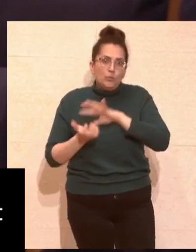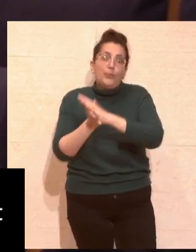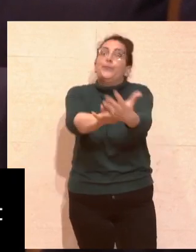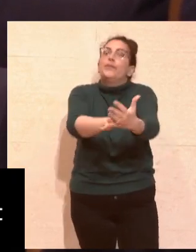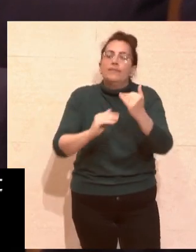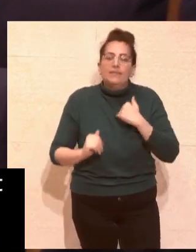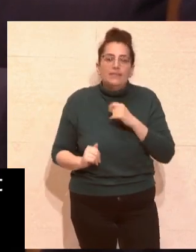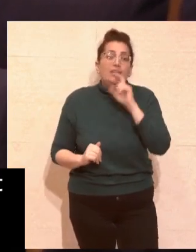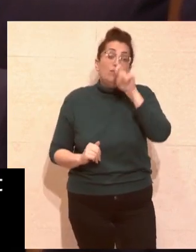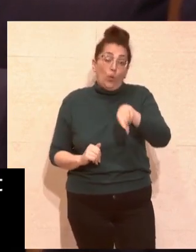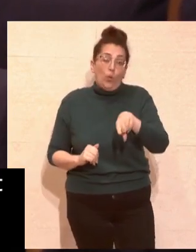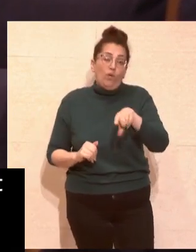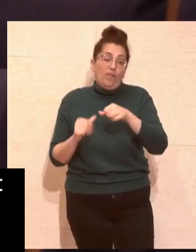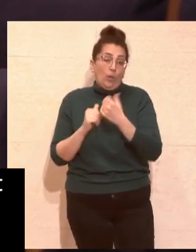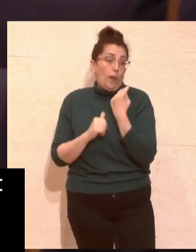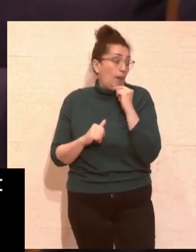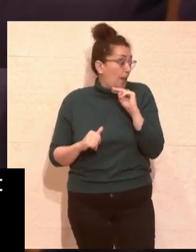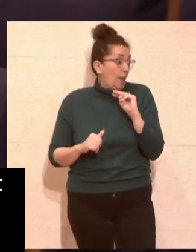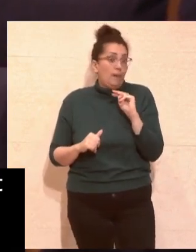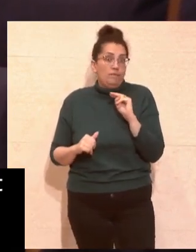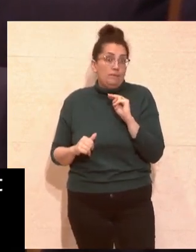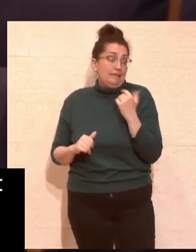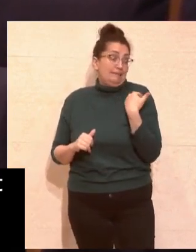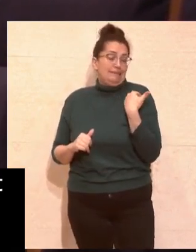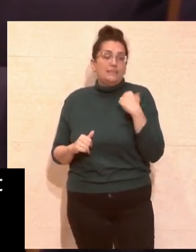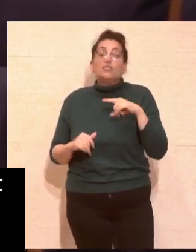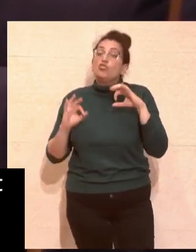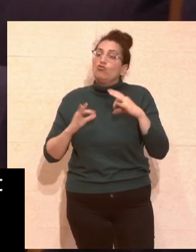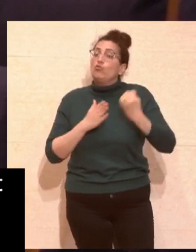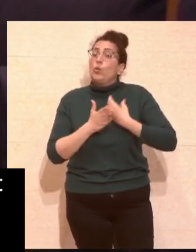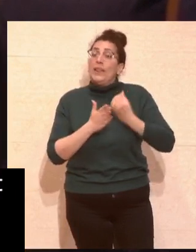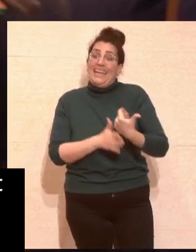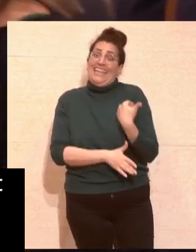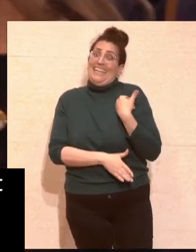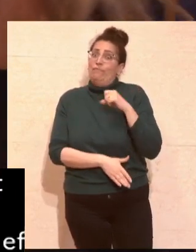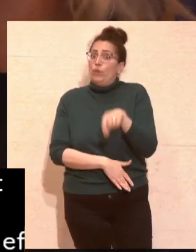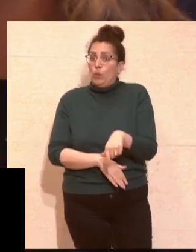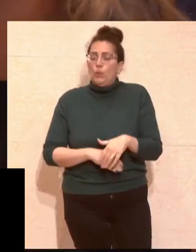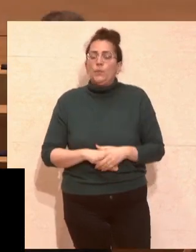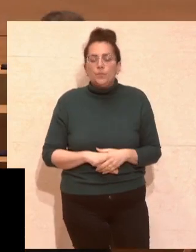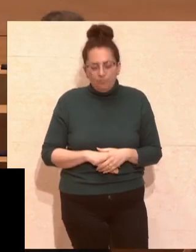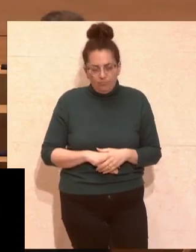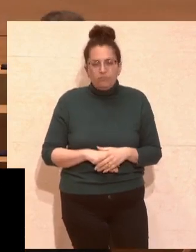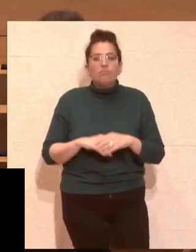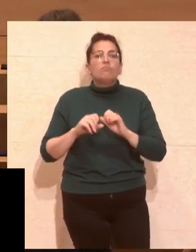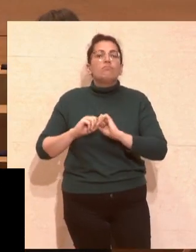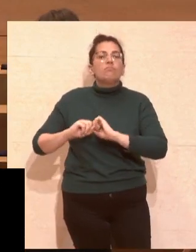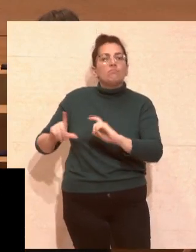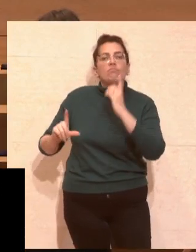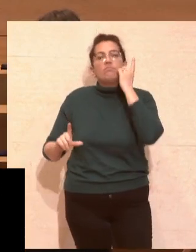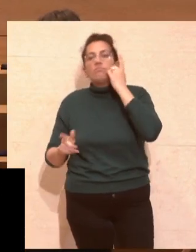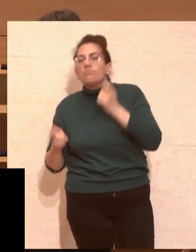récentes, et là on voit bien quand même un effet sur le sommeil. Oui, c'est vrai que c'est très difficile d'avoir des données. Et je rajouterais qu'il ne faut pas oublier que l'utilisation des écrans de